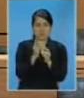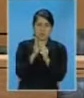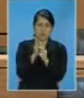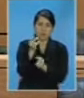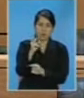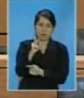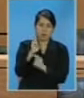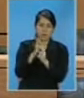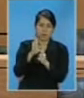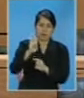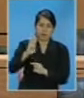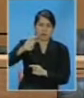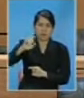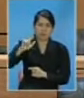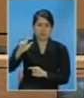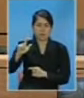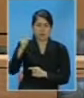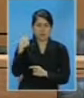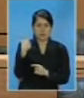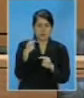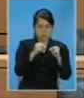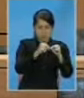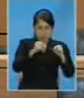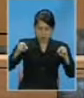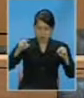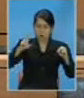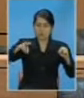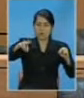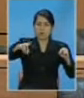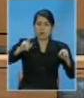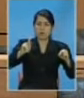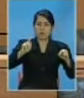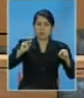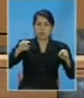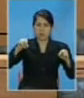แต่เวลาไปสำรวจเวลาไปทำงานจริงๆในภาคใ